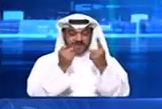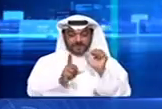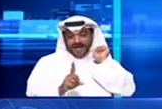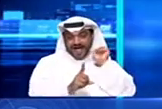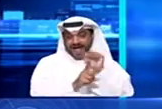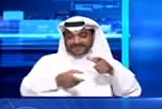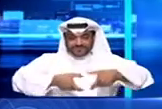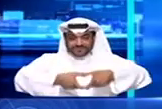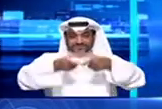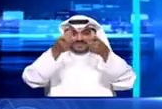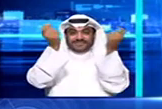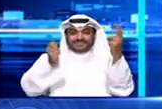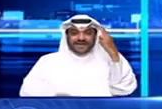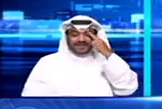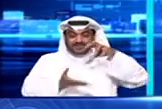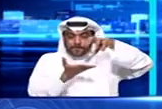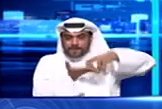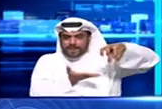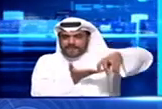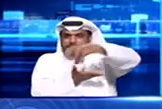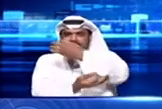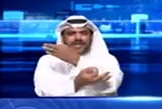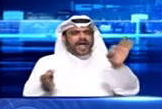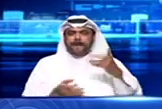الرياض 14 موقعا